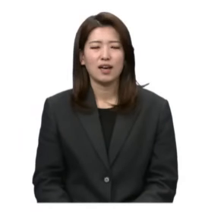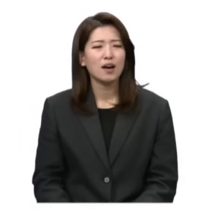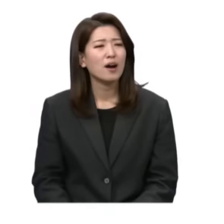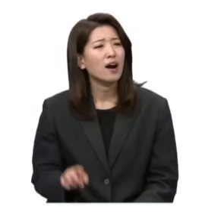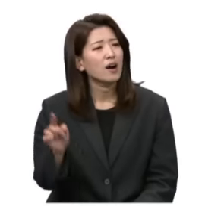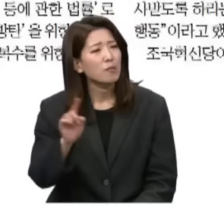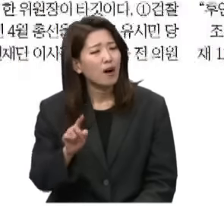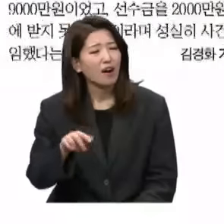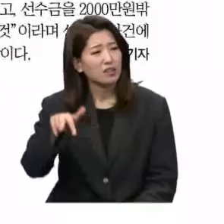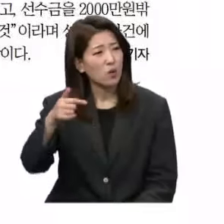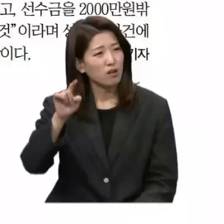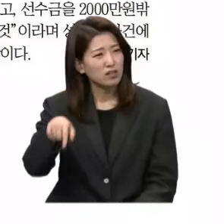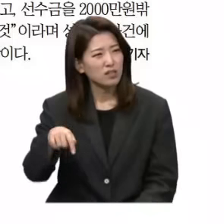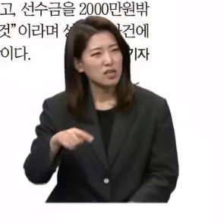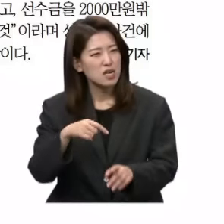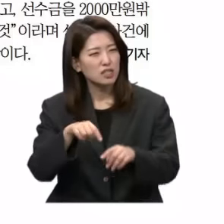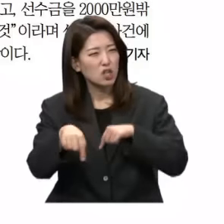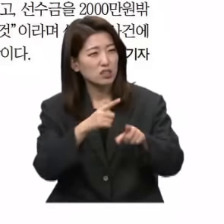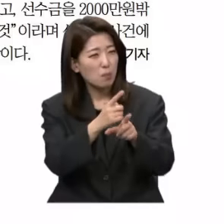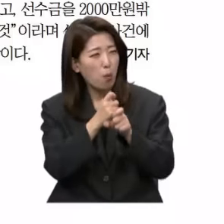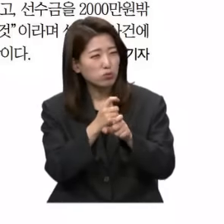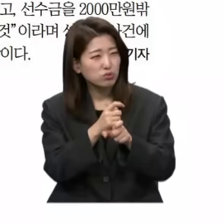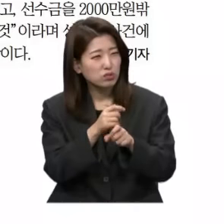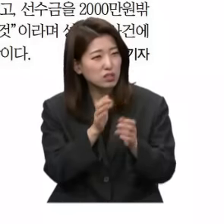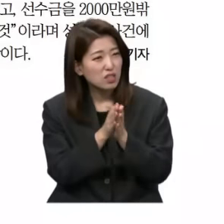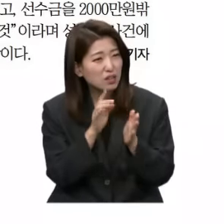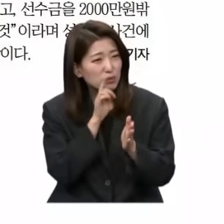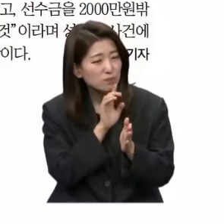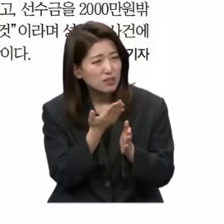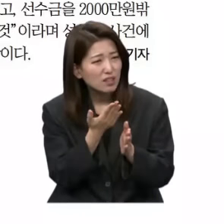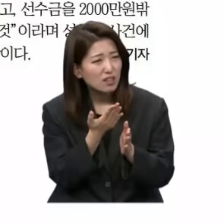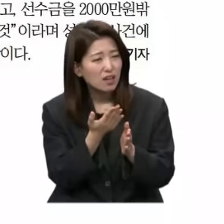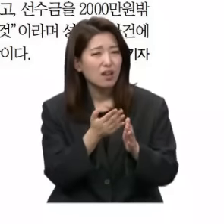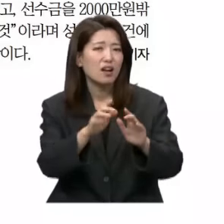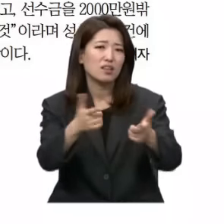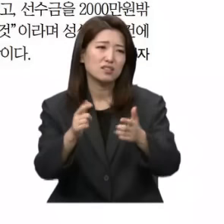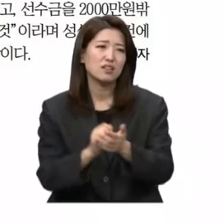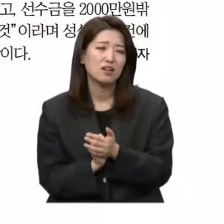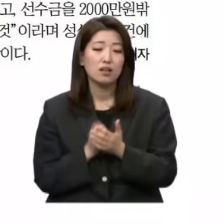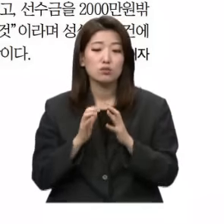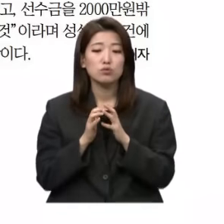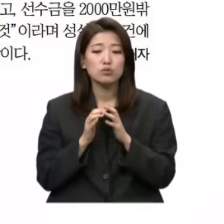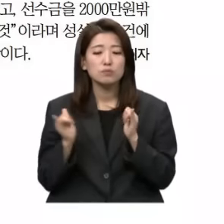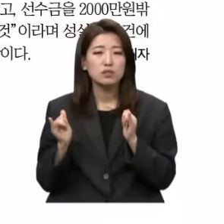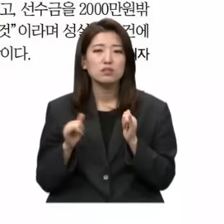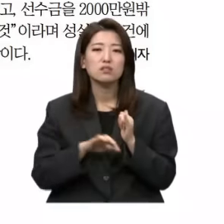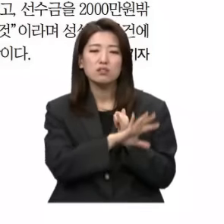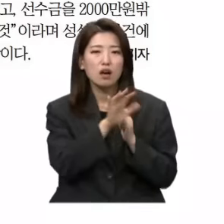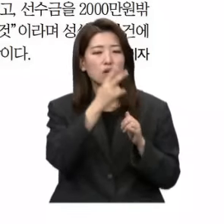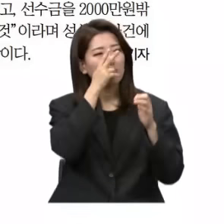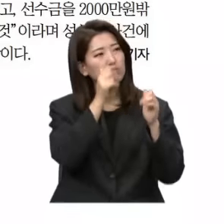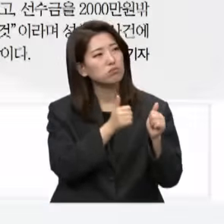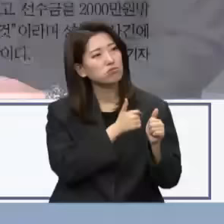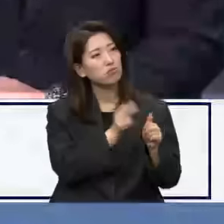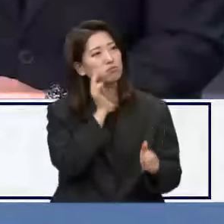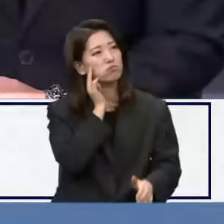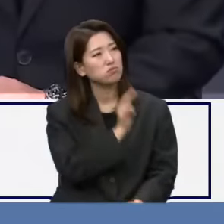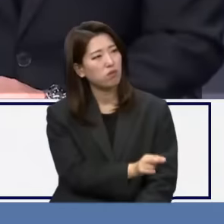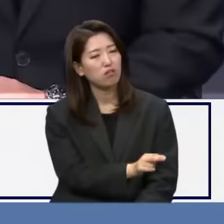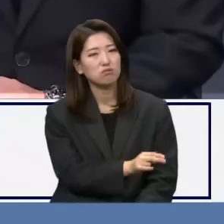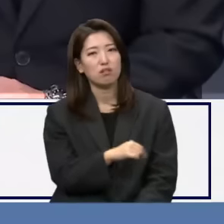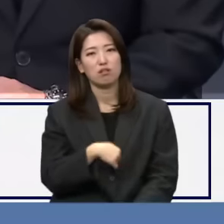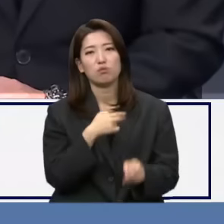국민들의 마음을 대변하고 있다 지금 이런 특권층이 있어서는 안 되는 거 아니야 검찰이 이런 식으로